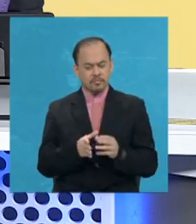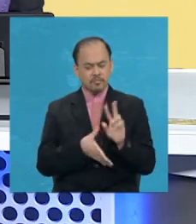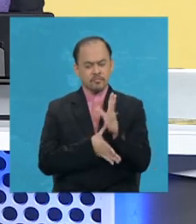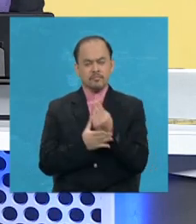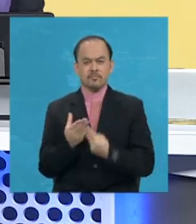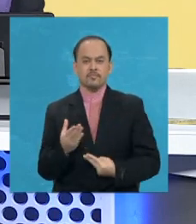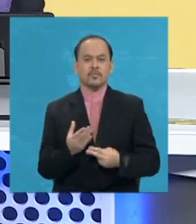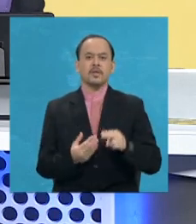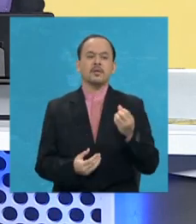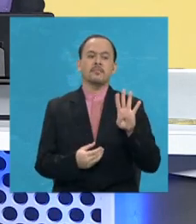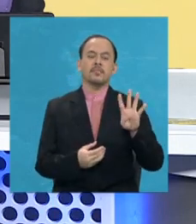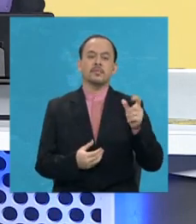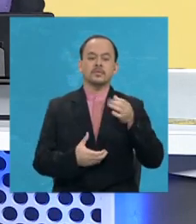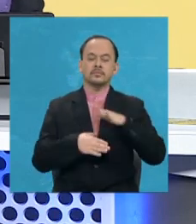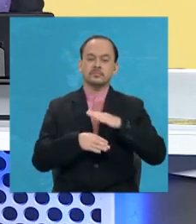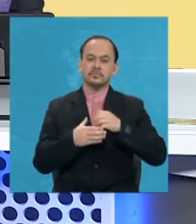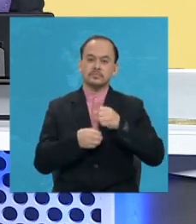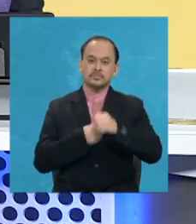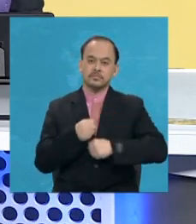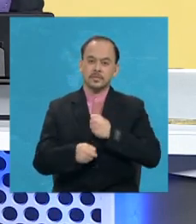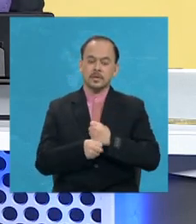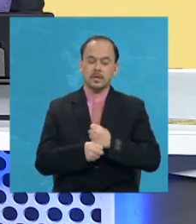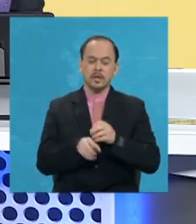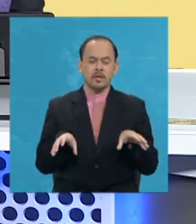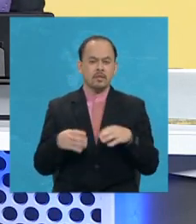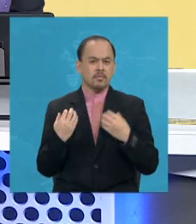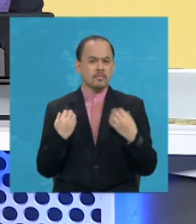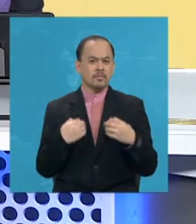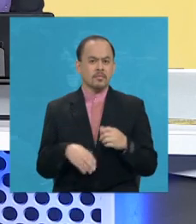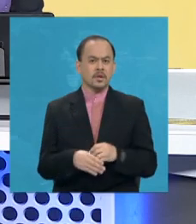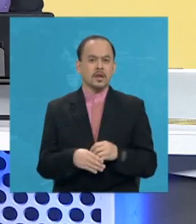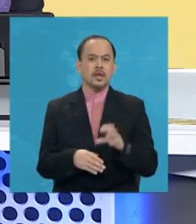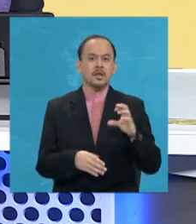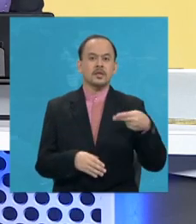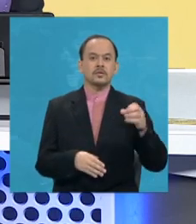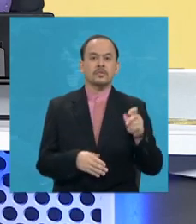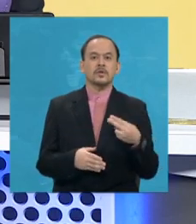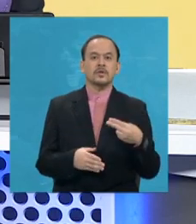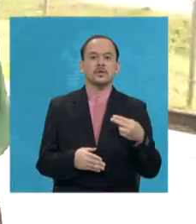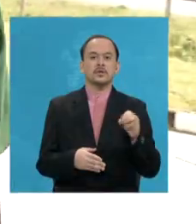kejuaraan berlangsung di dewan serbaguna sekolah chonghua gyudon daerah tutong